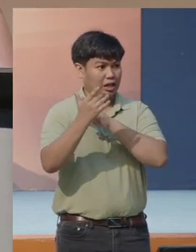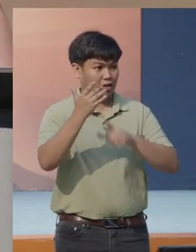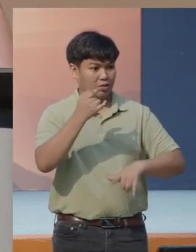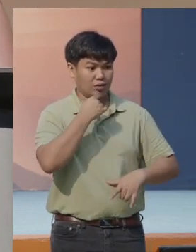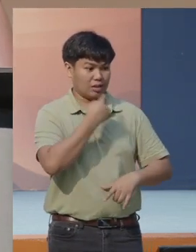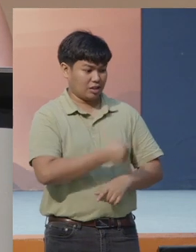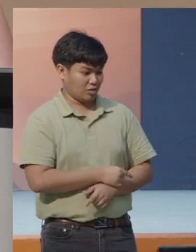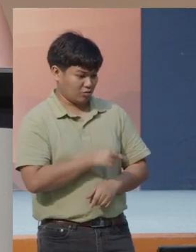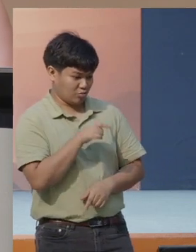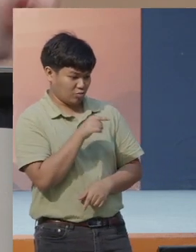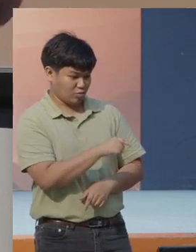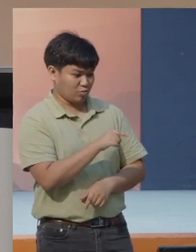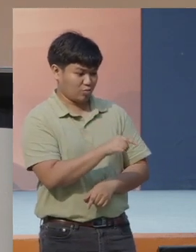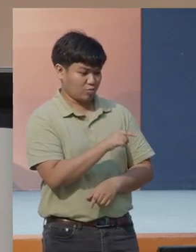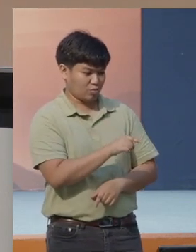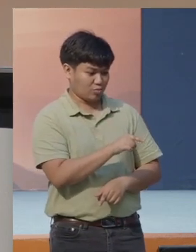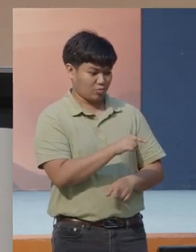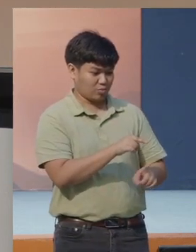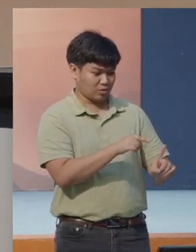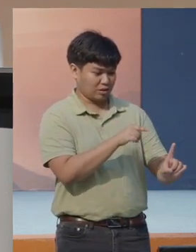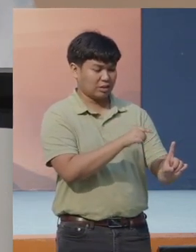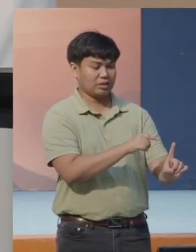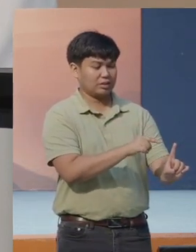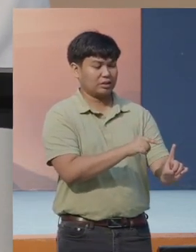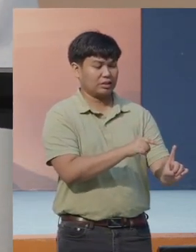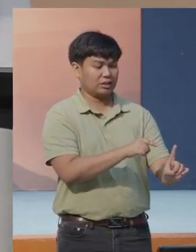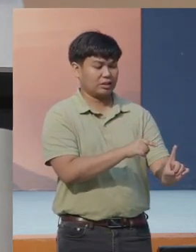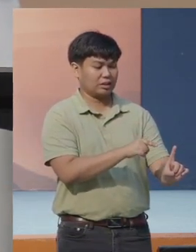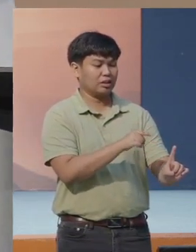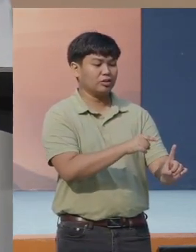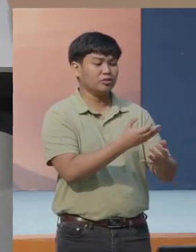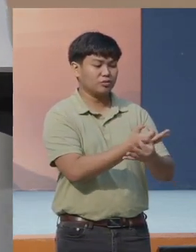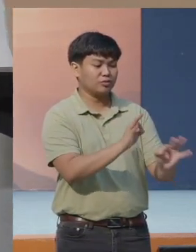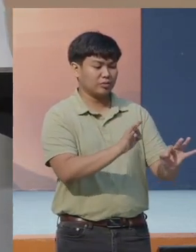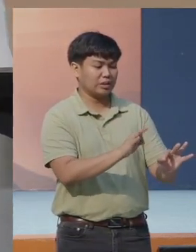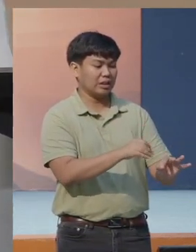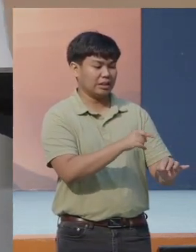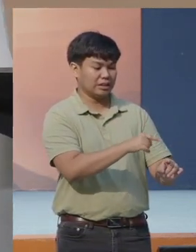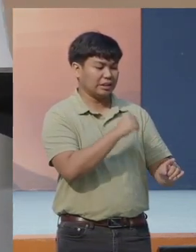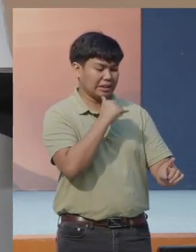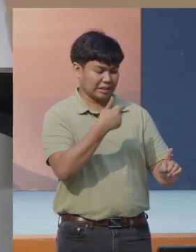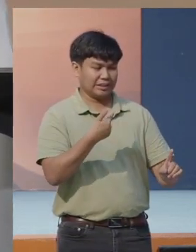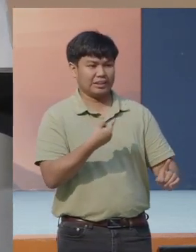personally na not guilty ka na?